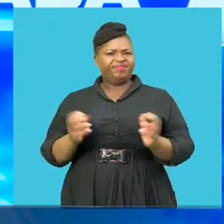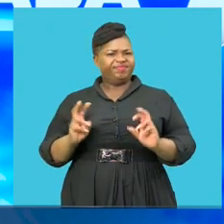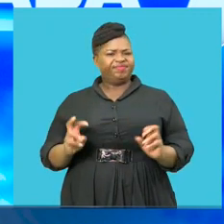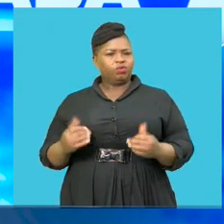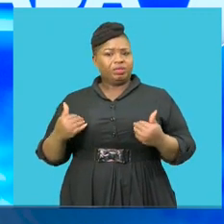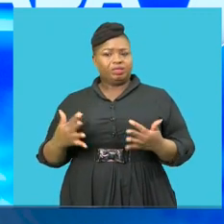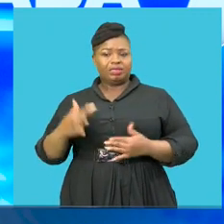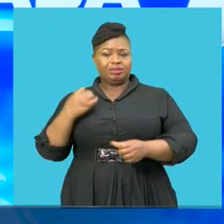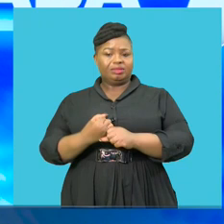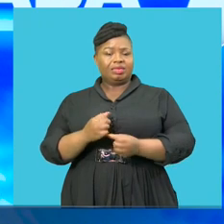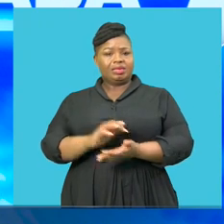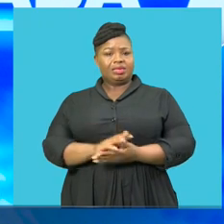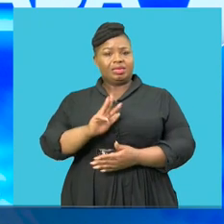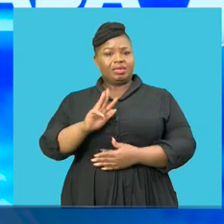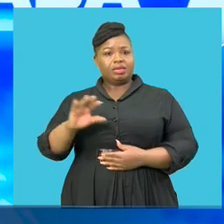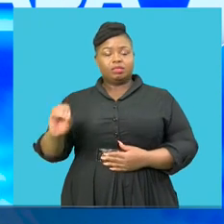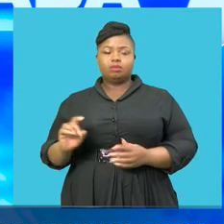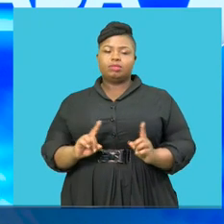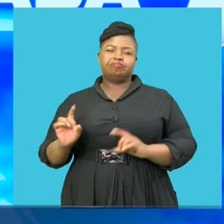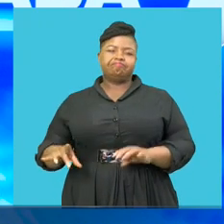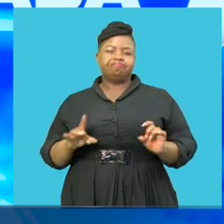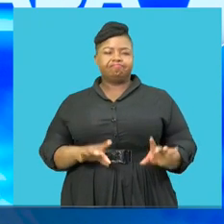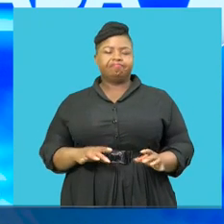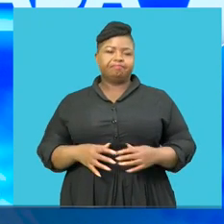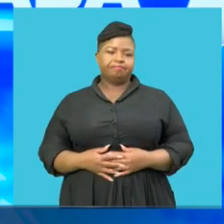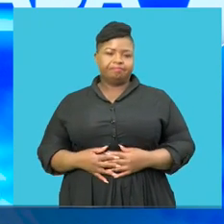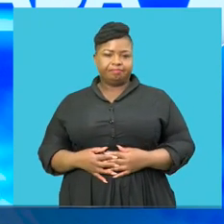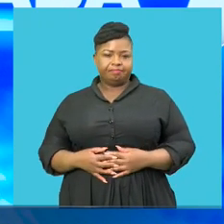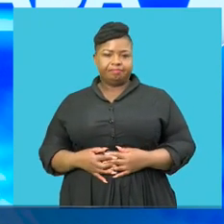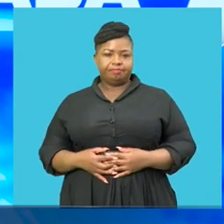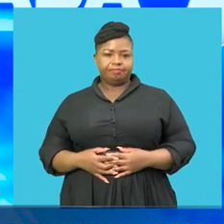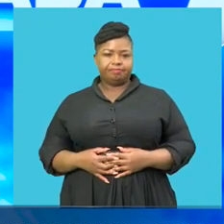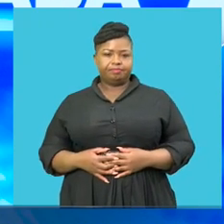ekuqaleni kweminyaka yama-90s kanti futhi idonsa kanzima ukuthwala izidingo nqangi.